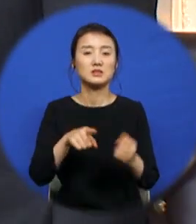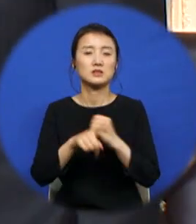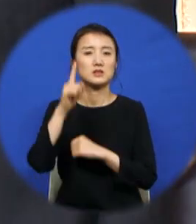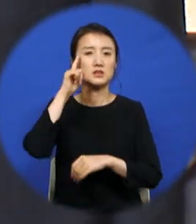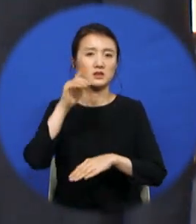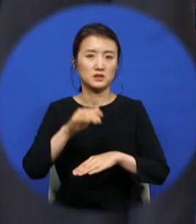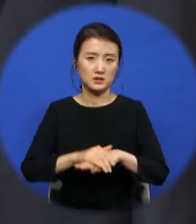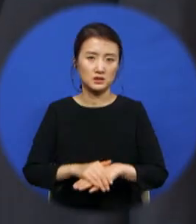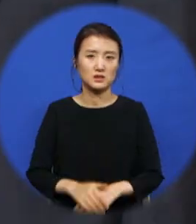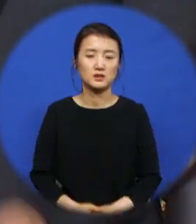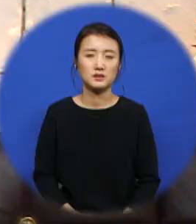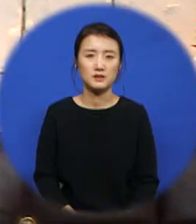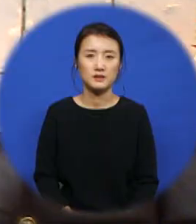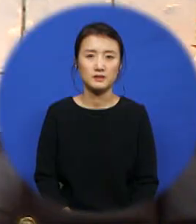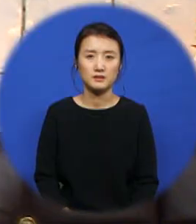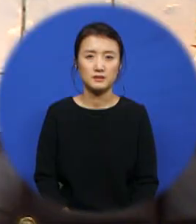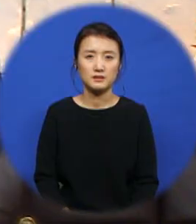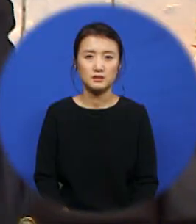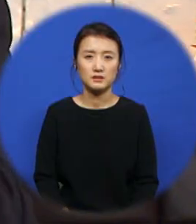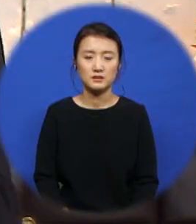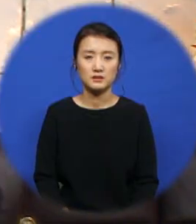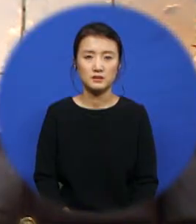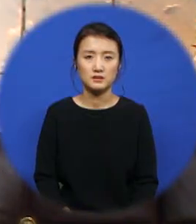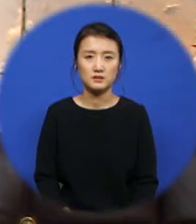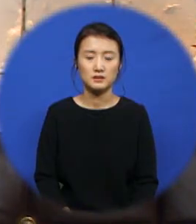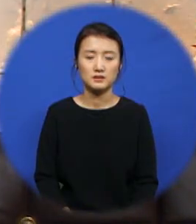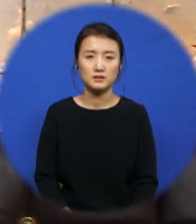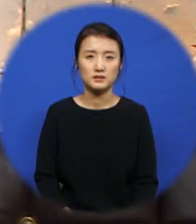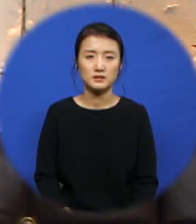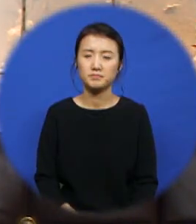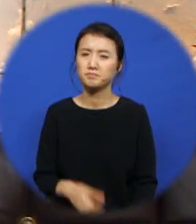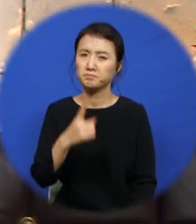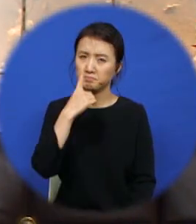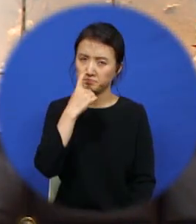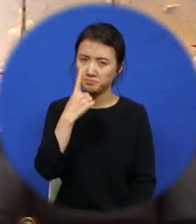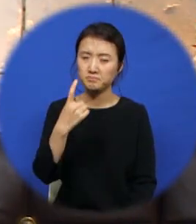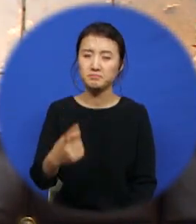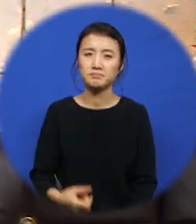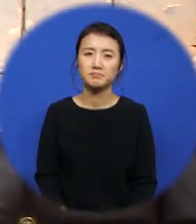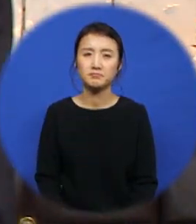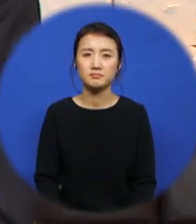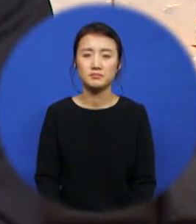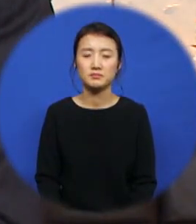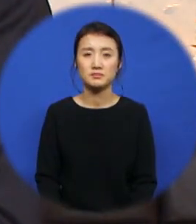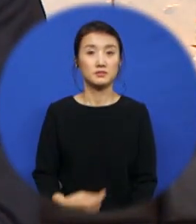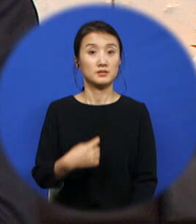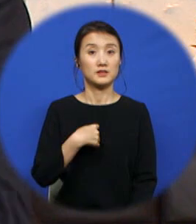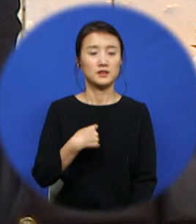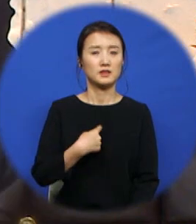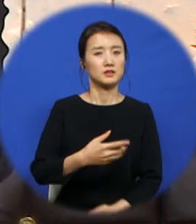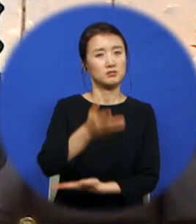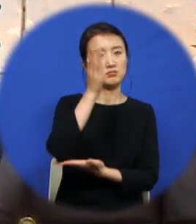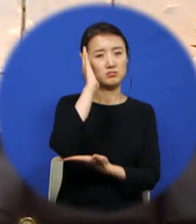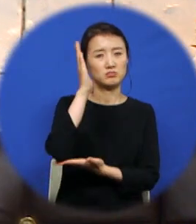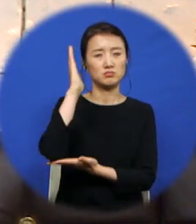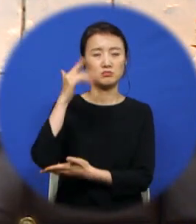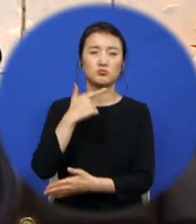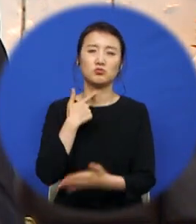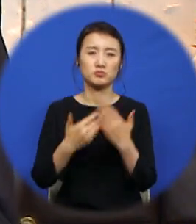한여름 멋지죠 예 여러분 저는 강의도 참 많이 다니는 사람인데요